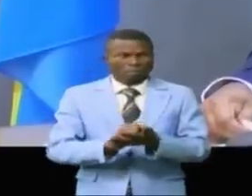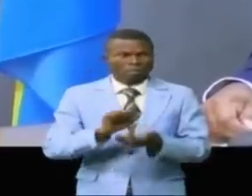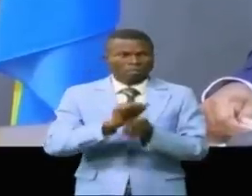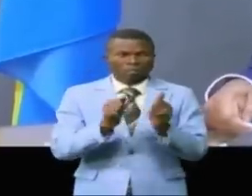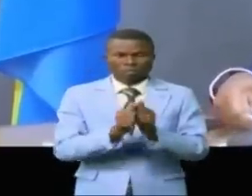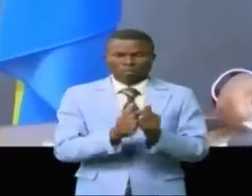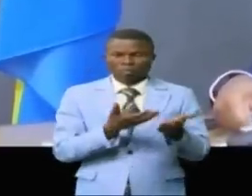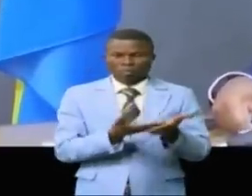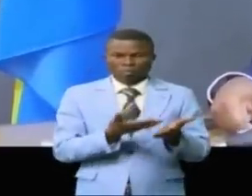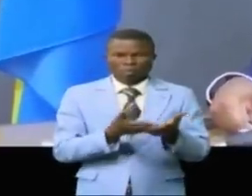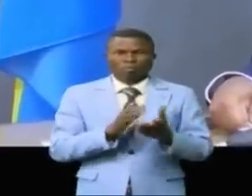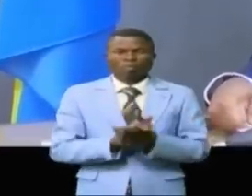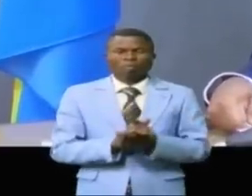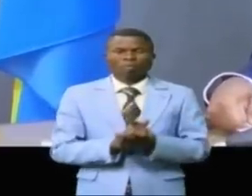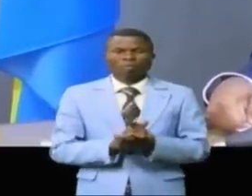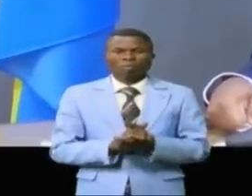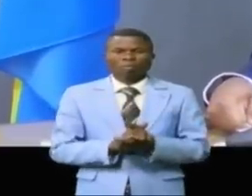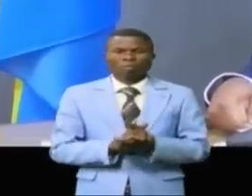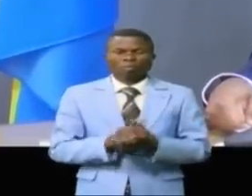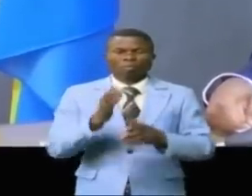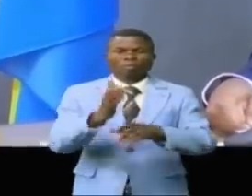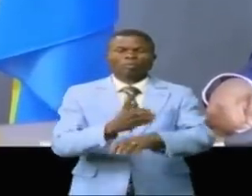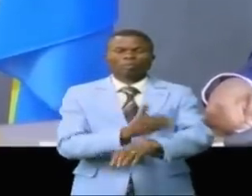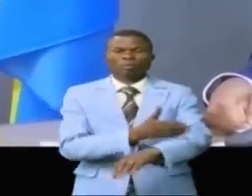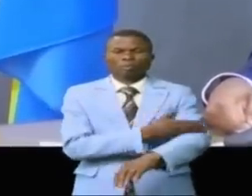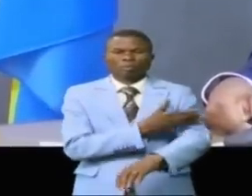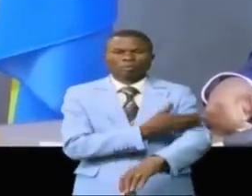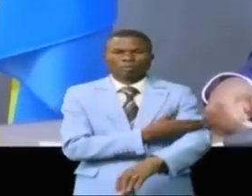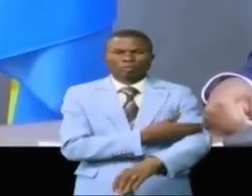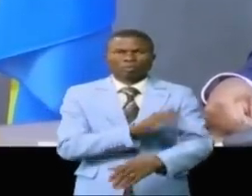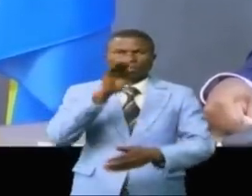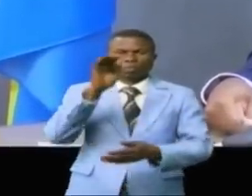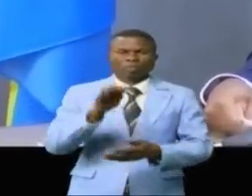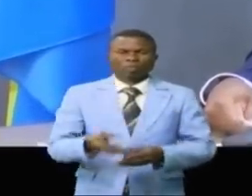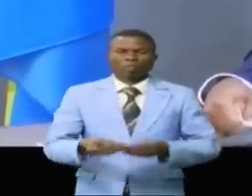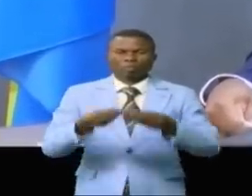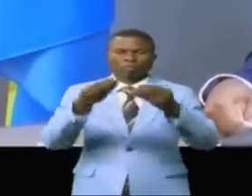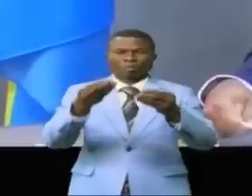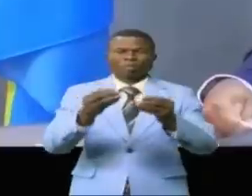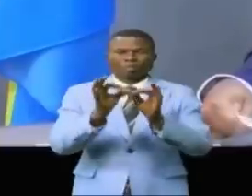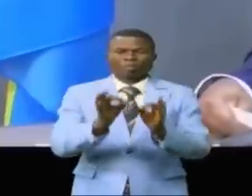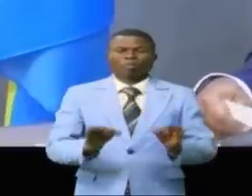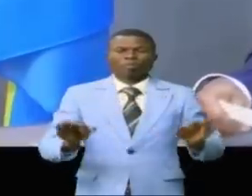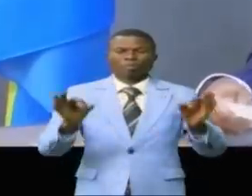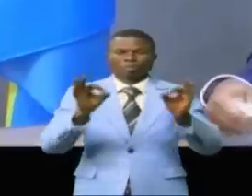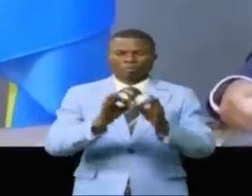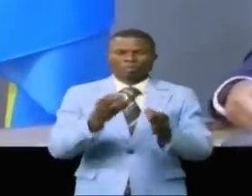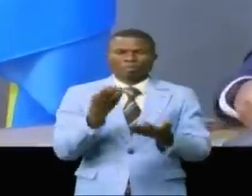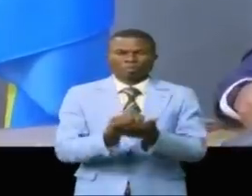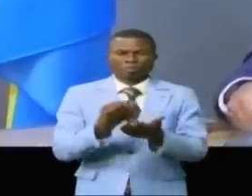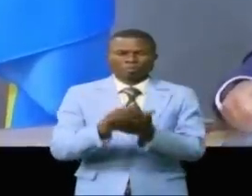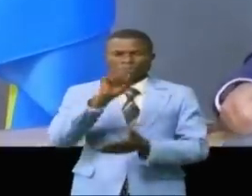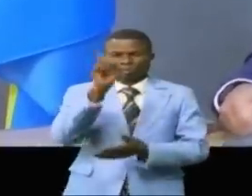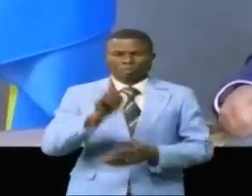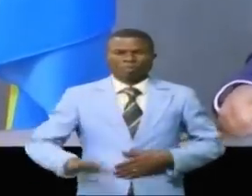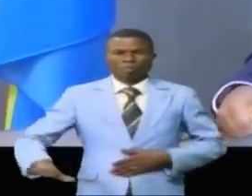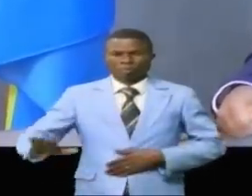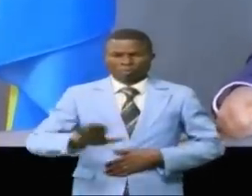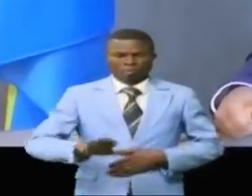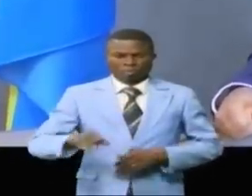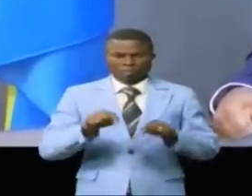occasion de stimuler la croissance, de réduire la pauvreté et d'élargir l'inclusion économique dans les pays